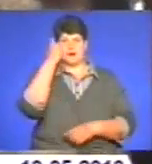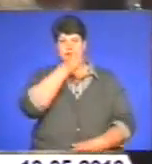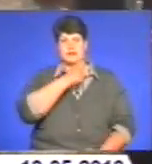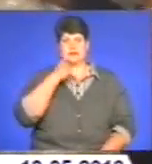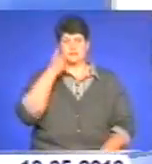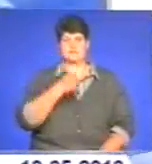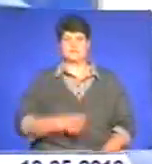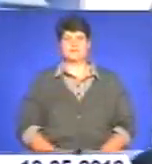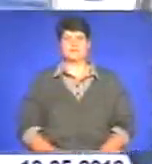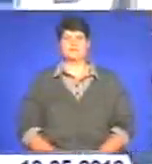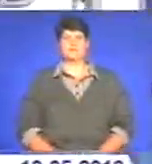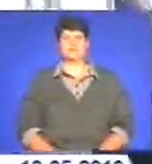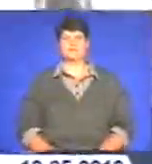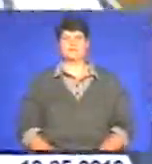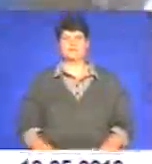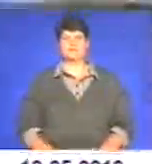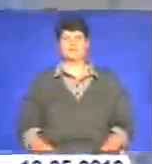літа.